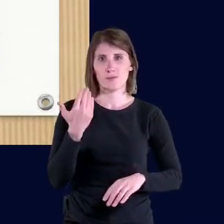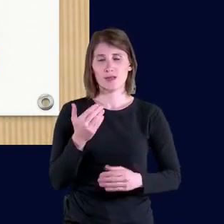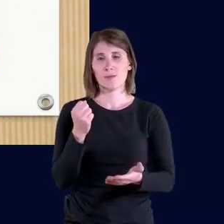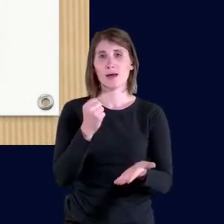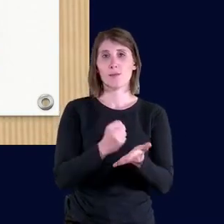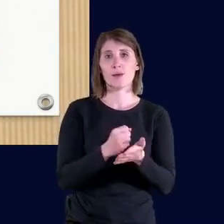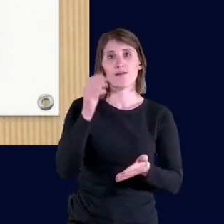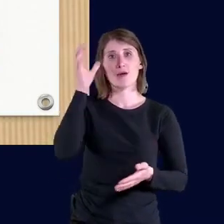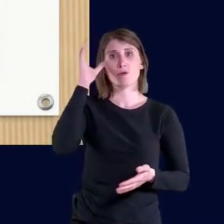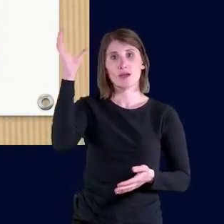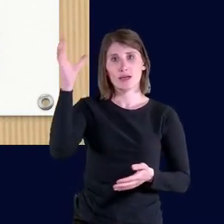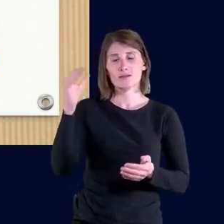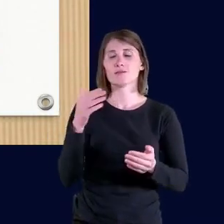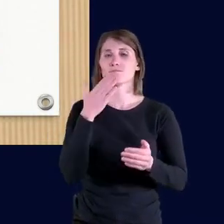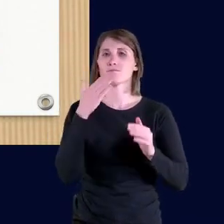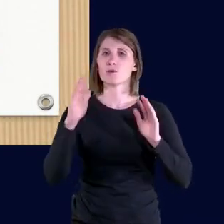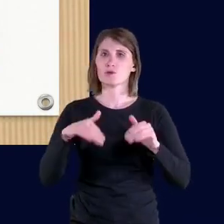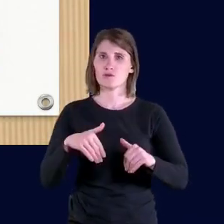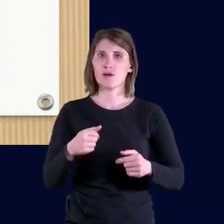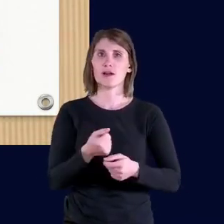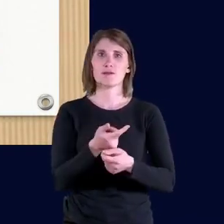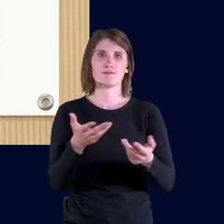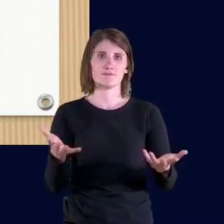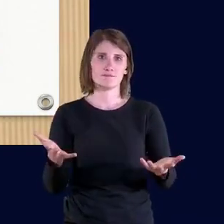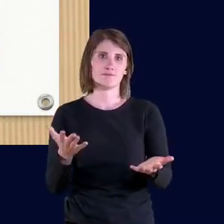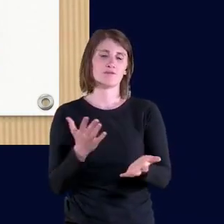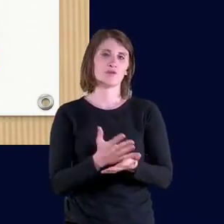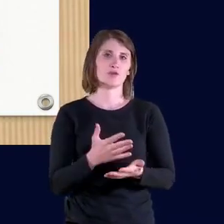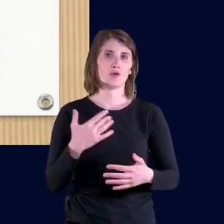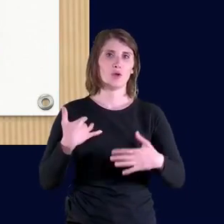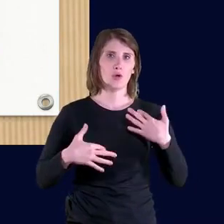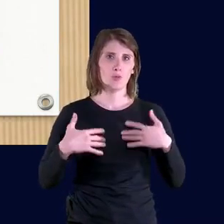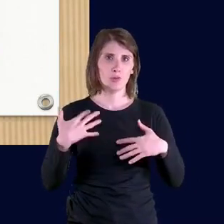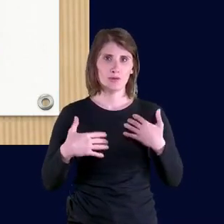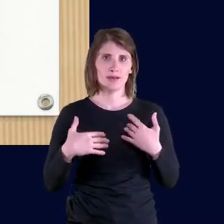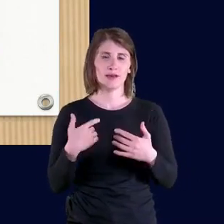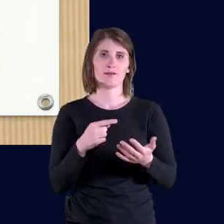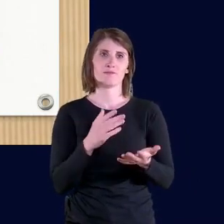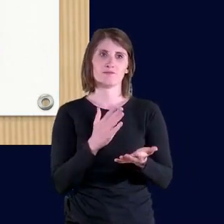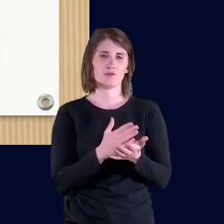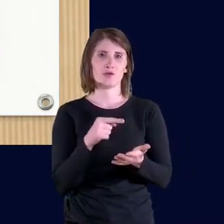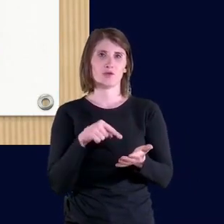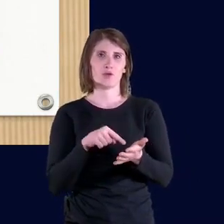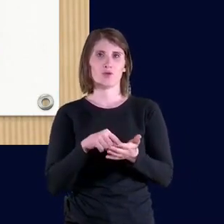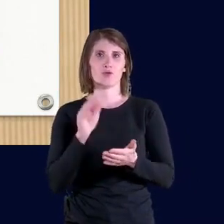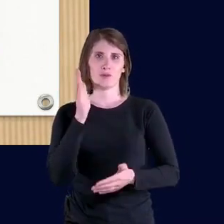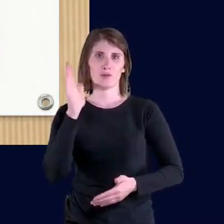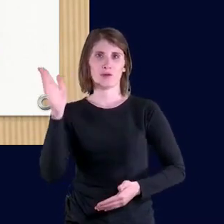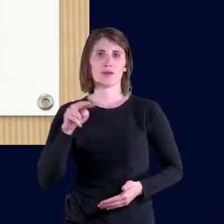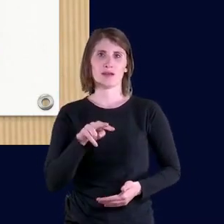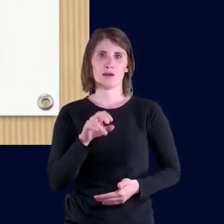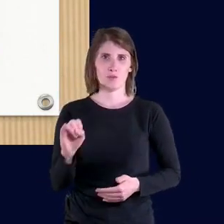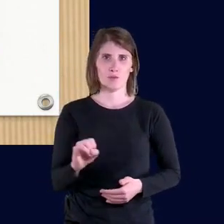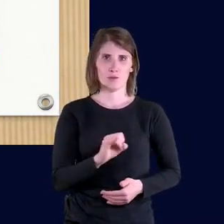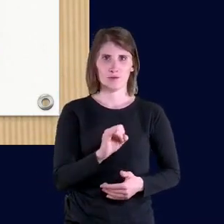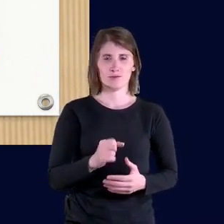pozwala nam na udostępnianie tych zbiorów jedynie wiadomo na komputerach które są dedykowane bibliotece Jagiellońskiej